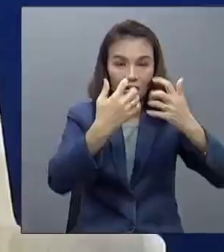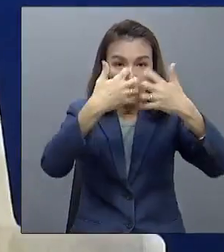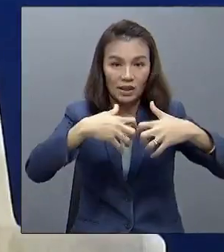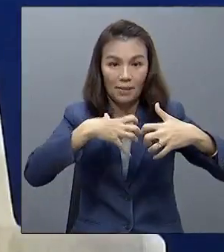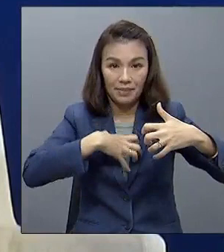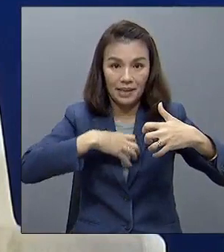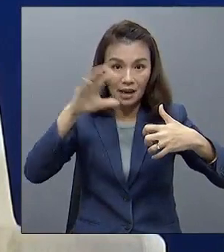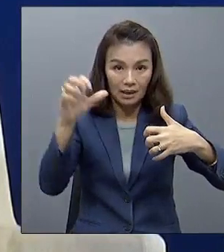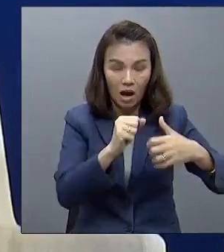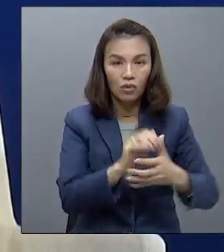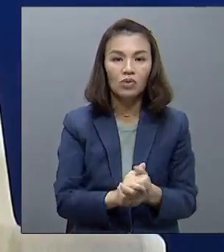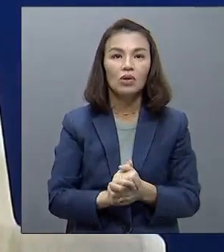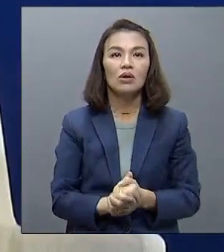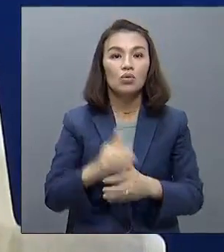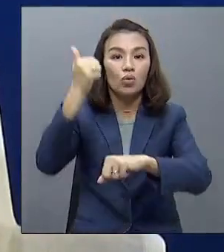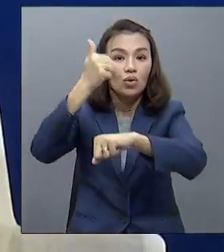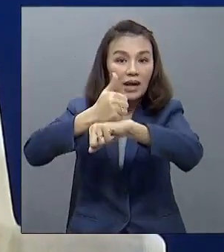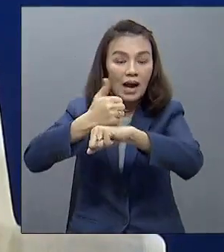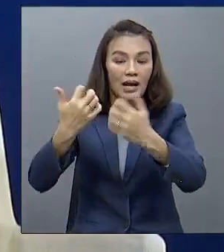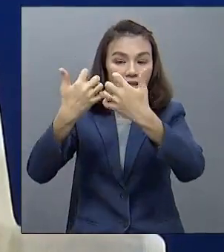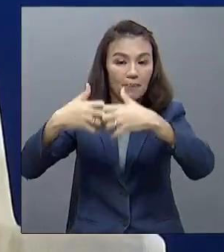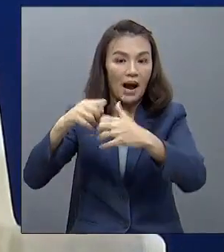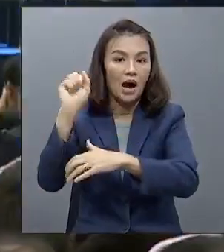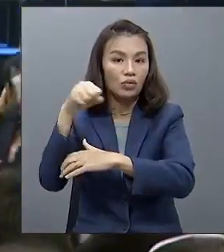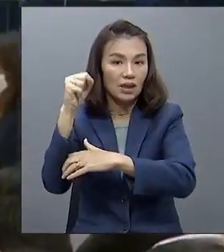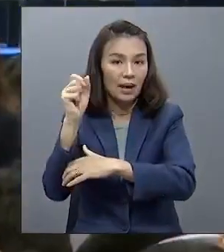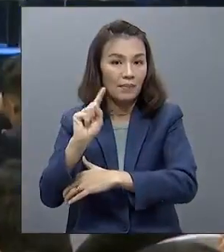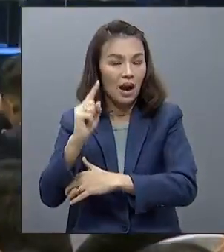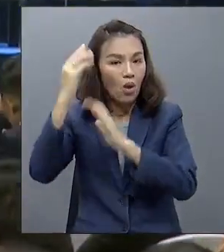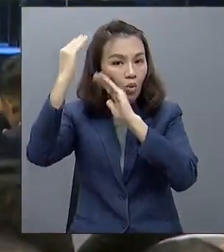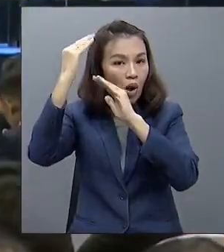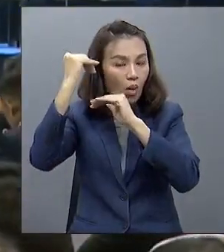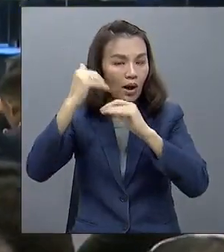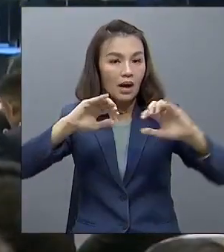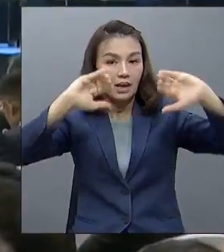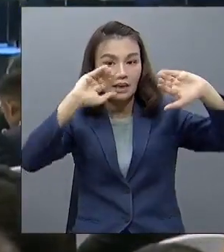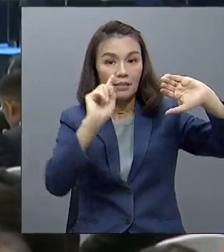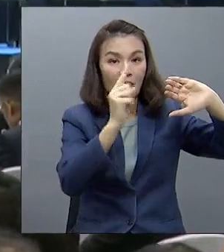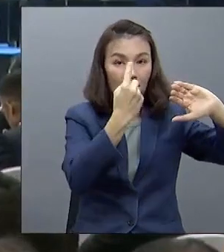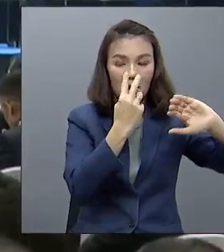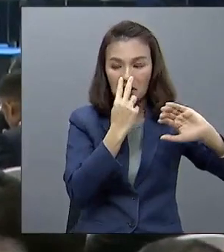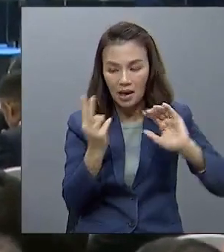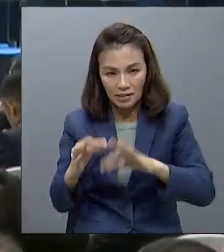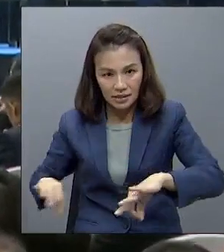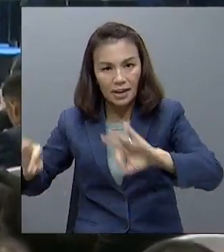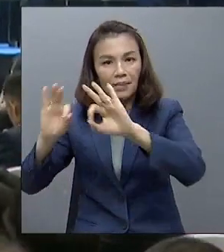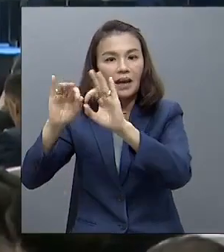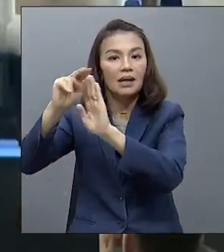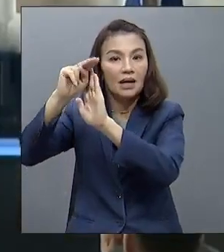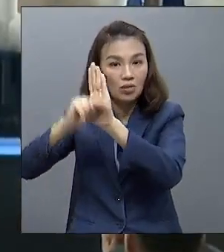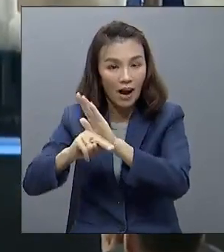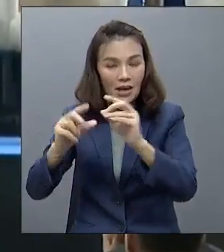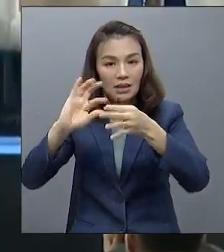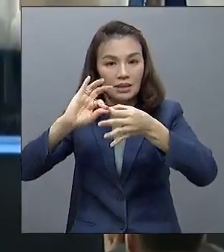ได้ผู้บริหารสภาอุตสาหกรรมแห่งประเทศไทยส่วนใหญ่นะคะคาดหวังให้รัฐบาลใหม่ให้ความสำคัญกับกรอบนโยบาย 5เรื่อง